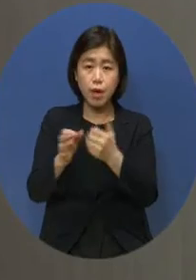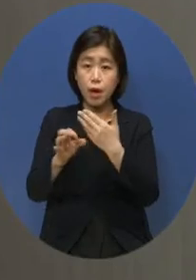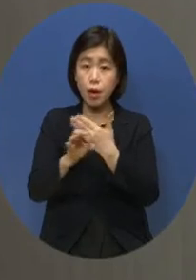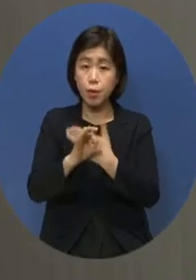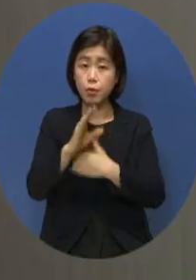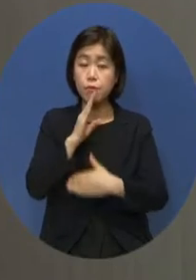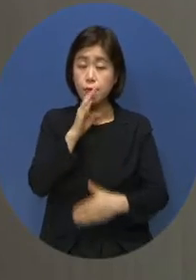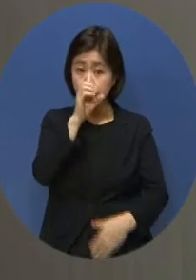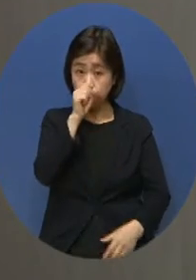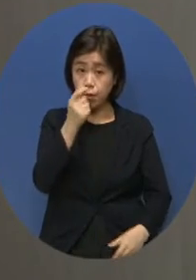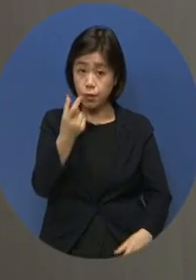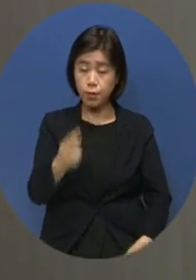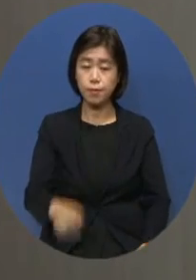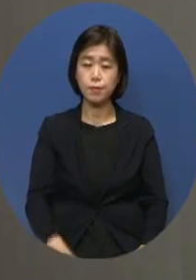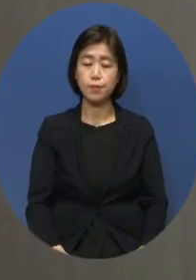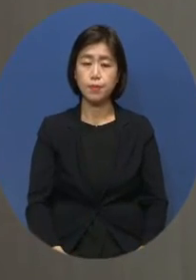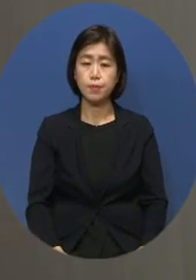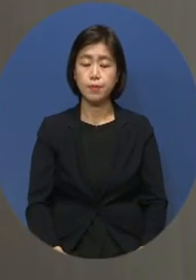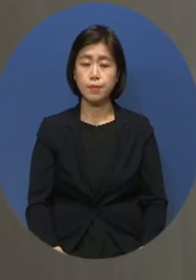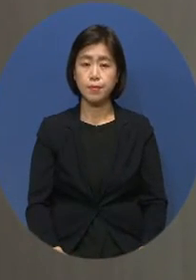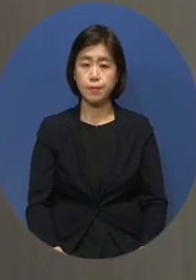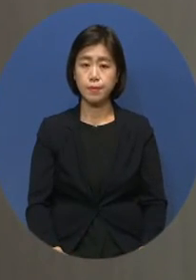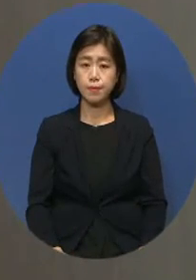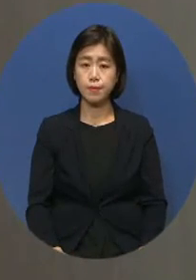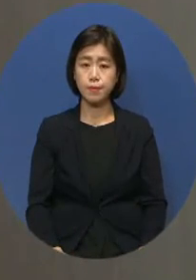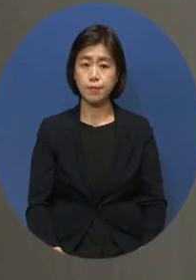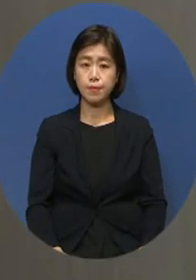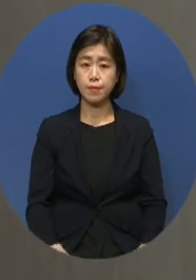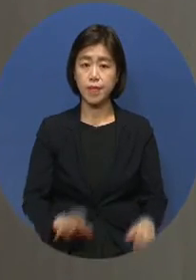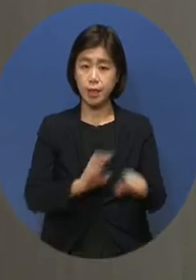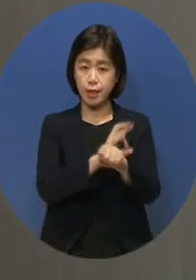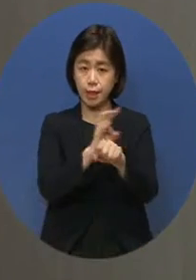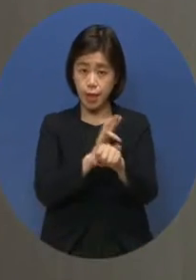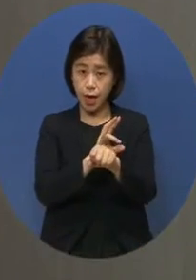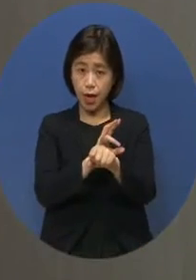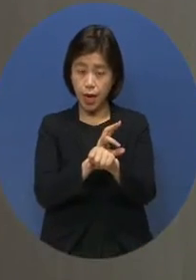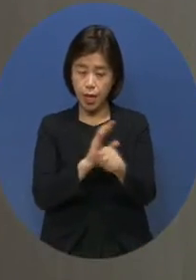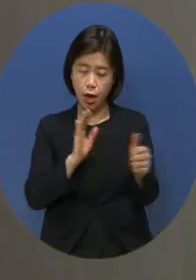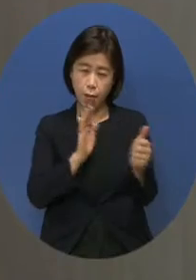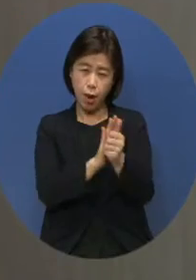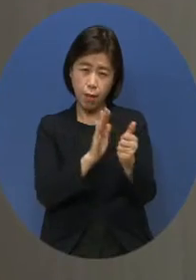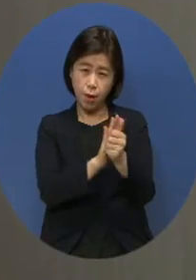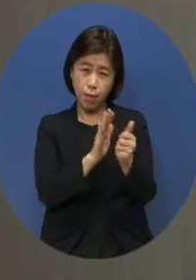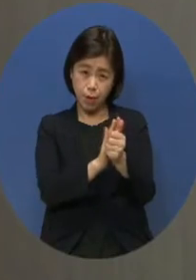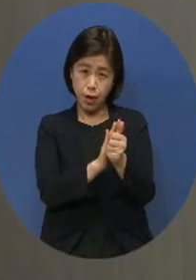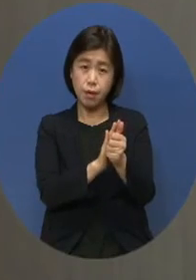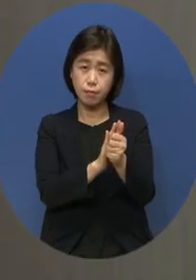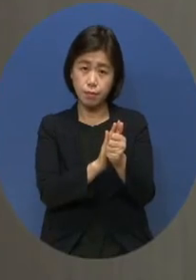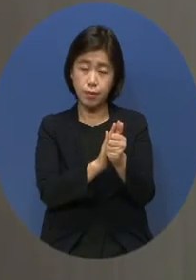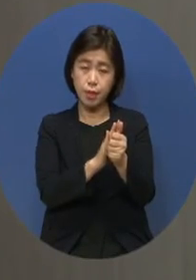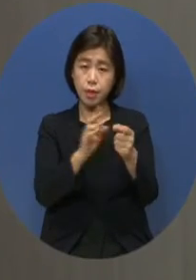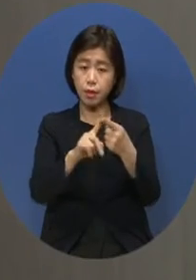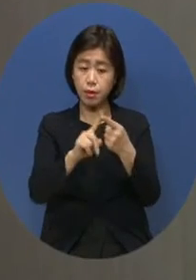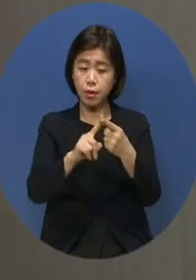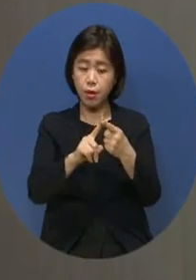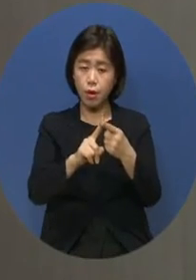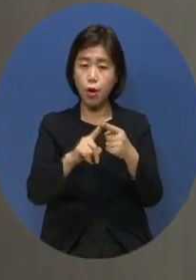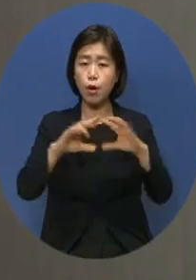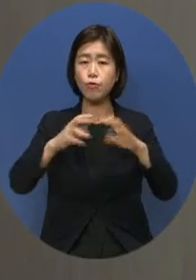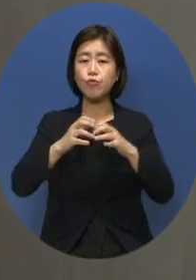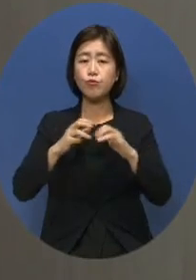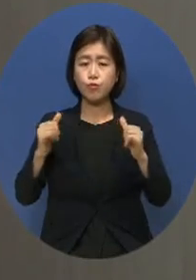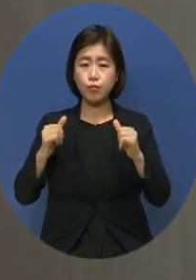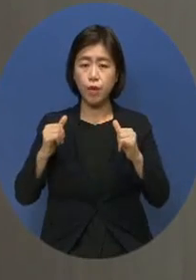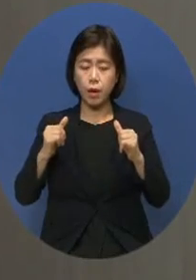중요한 패러다임의 전환을 의미하는 것이기 때문에 24시간 활동 지원을 국가는 제공할 수 있다, 제공한다라고